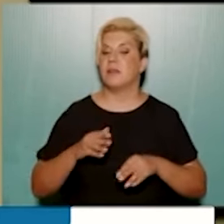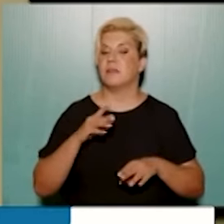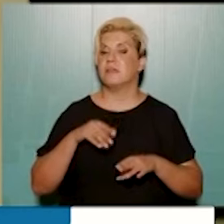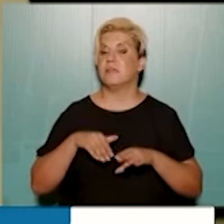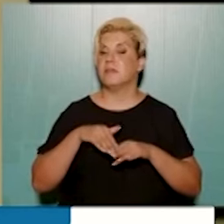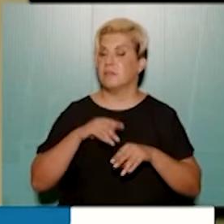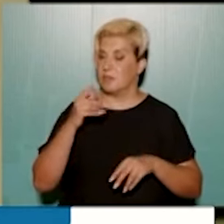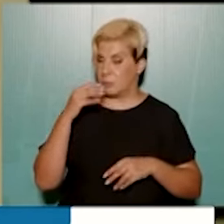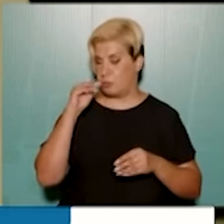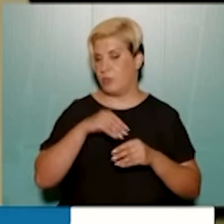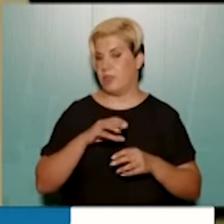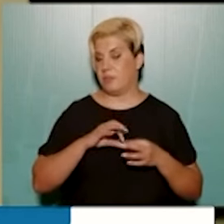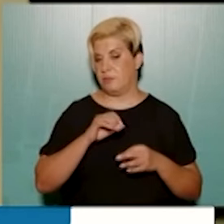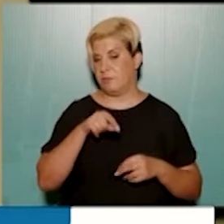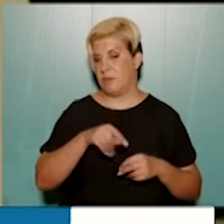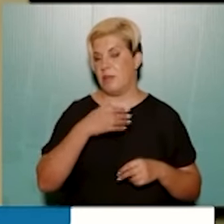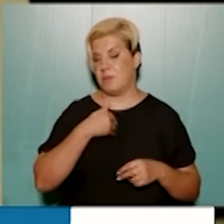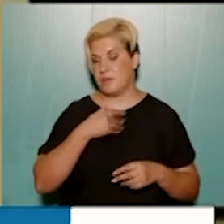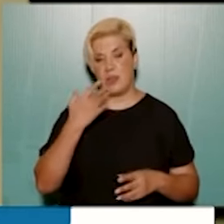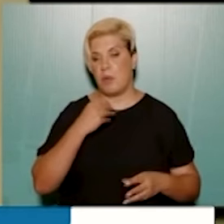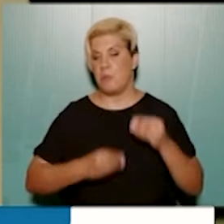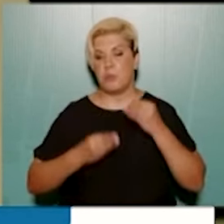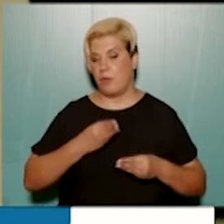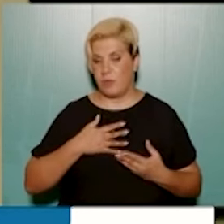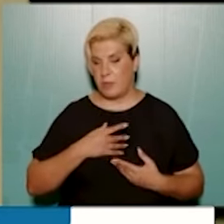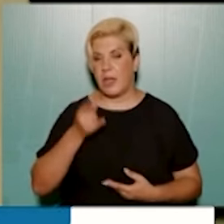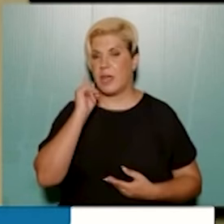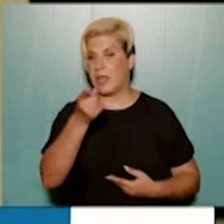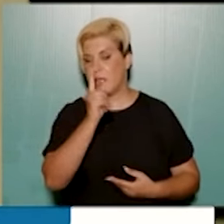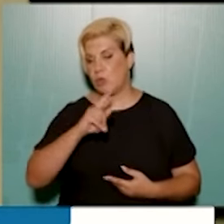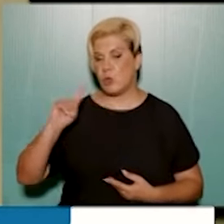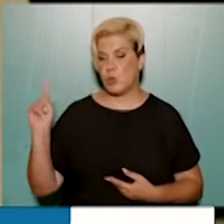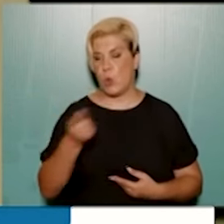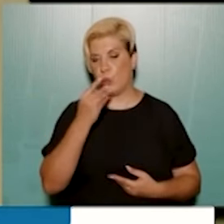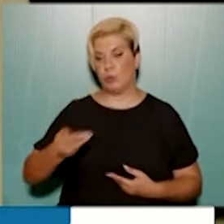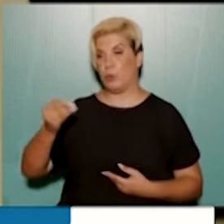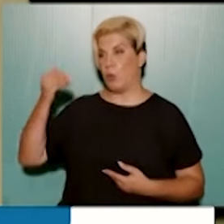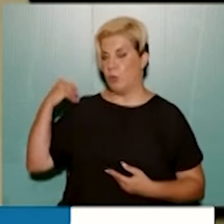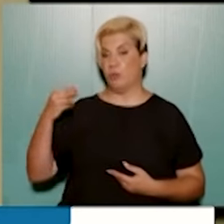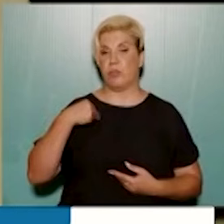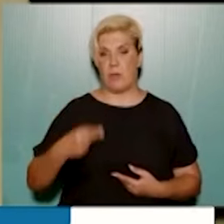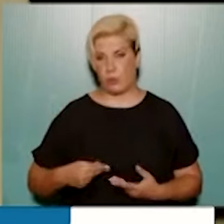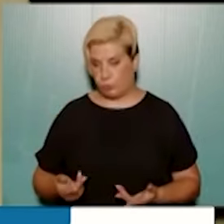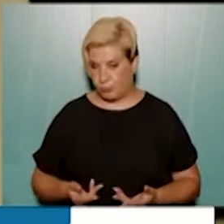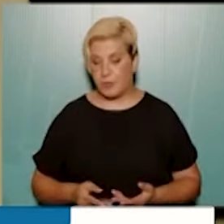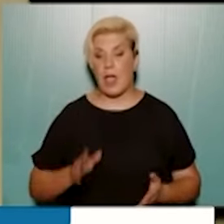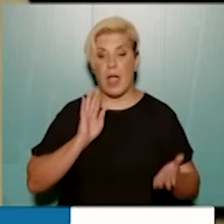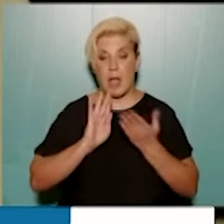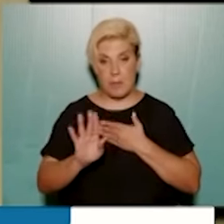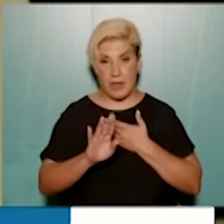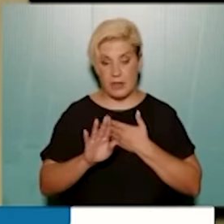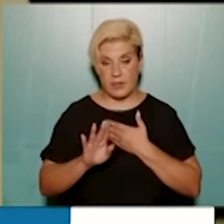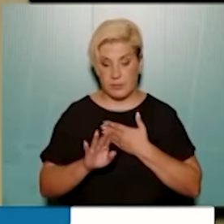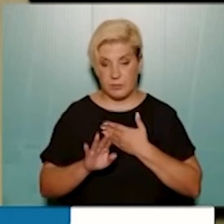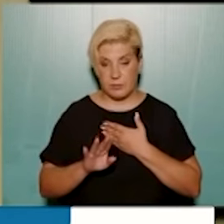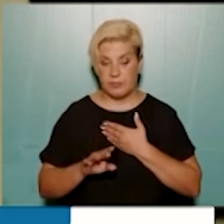οχημάτων. Λοιπόν, γιατί εμείς δεν έχουμε πρόβλημα να κάνουμε κριτική σε όλους τους προηγούμενους. Απέναντι λοιπόν σε αυτό